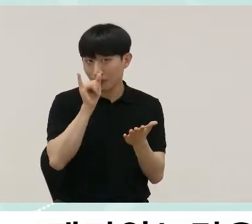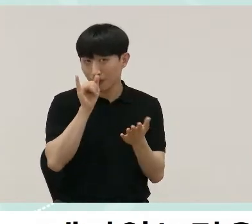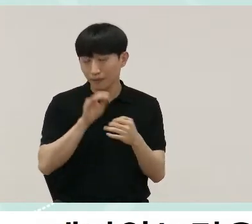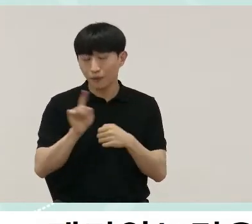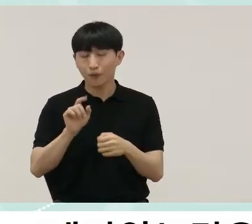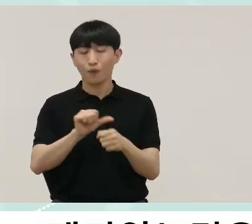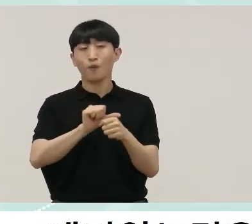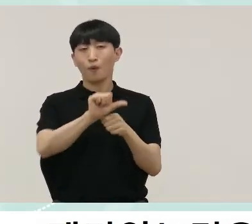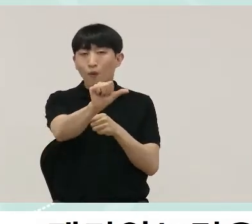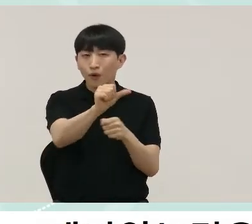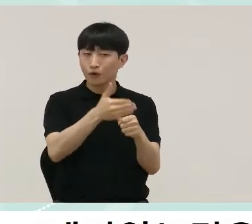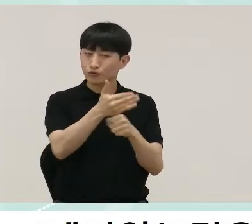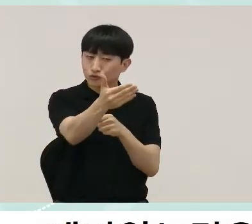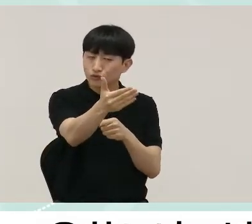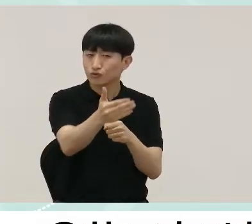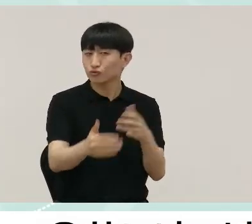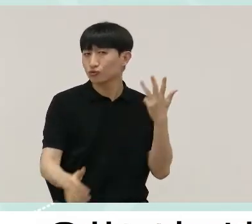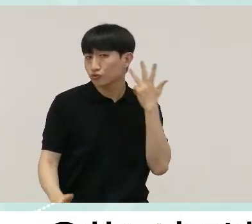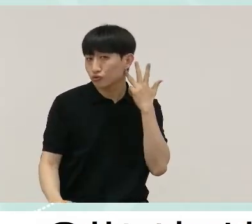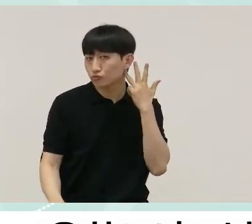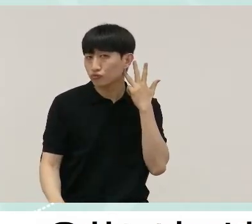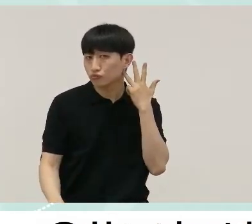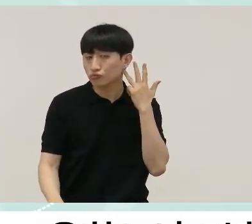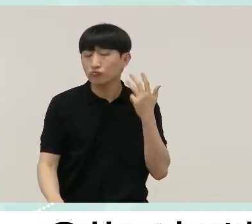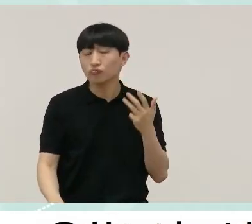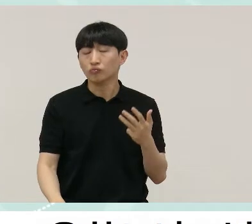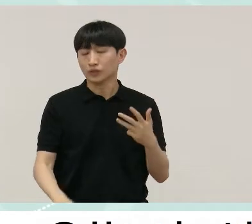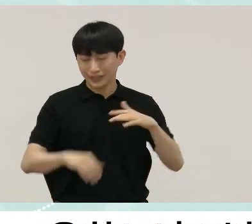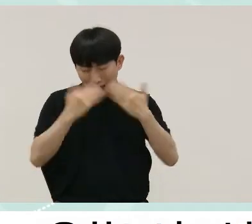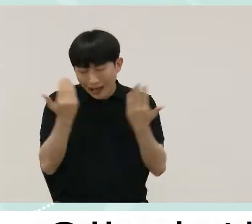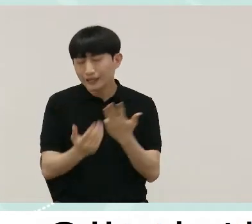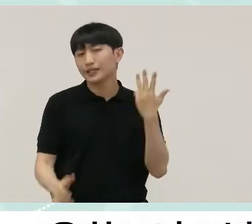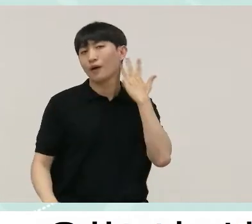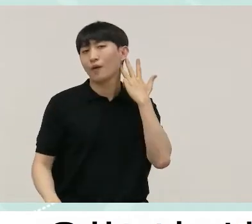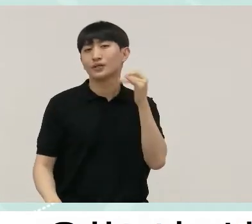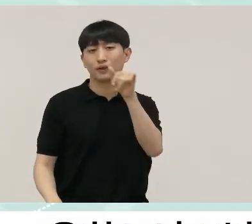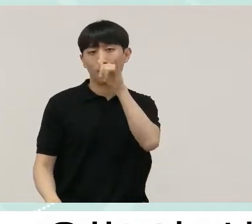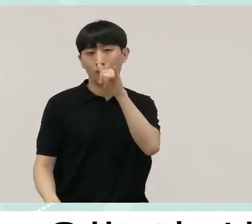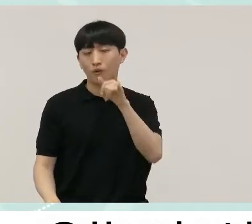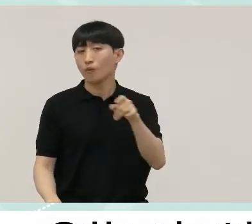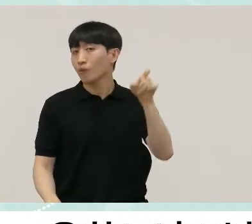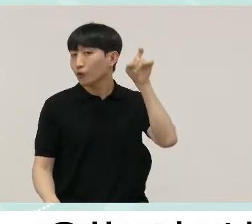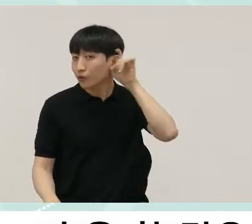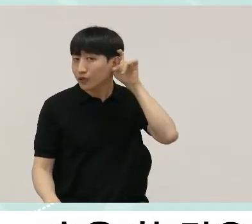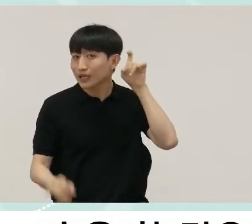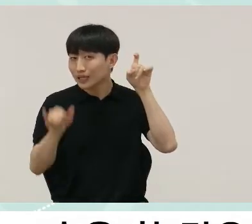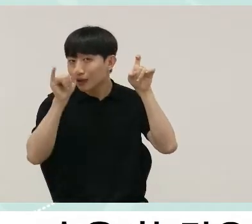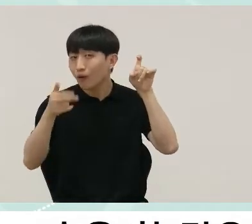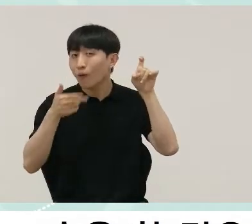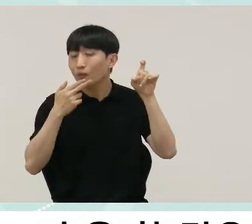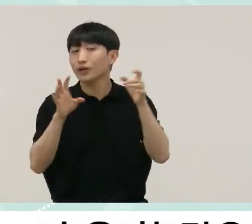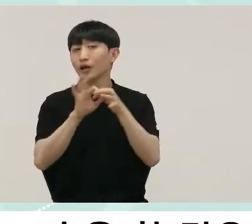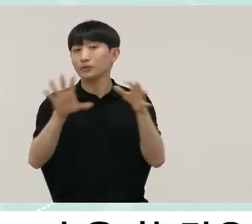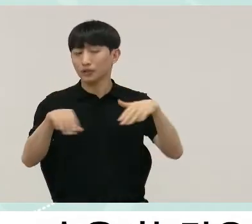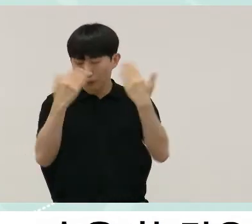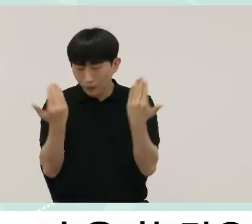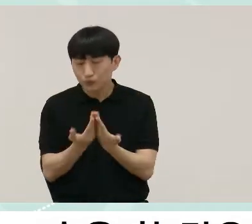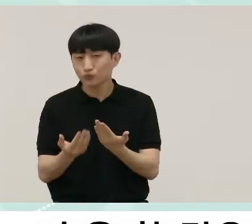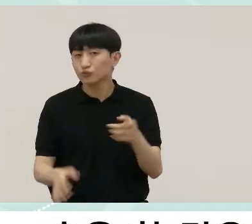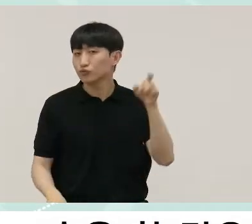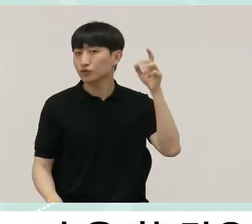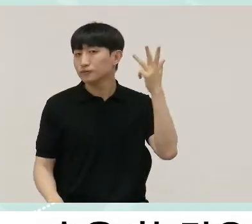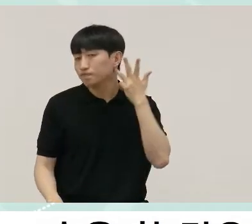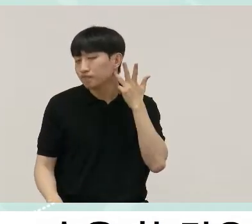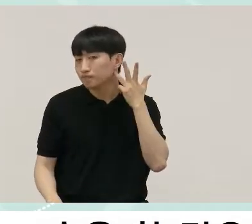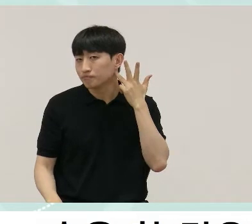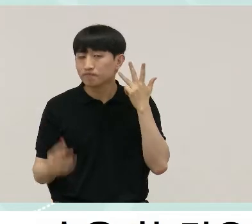떨어진 다음에 수술한 경우에는 전부 다 사용을 했습니다. 미착용, 보청기를 사용하지 않은 3명도 두 번째